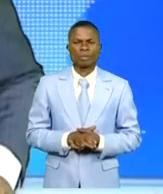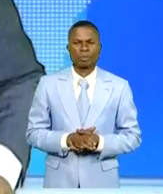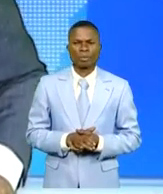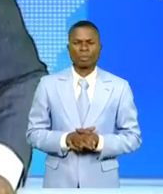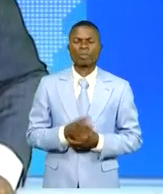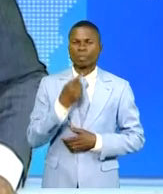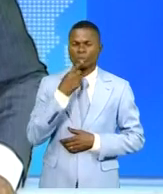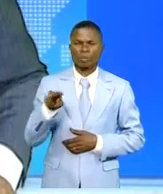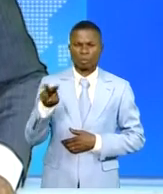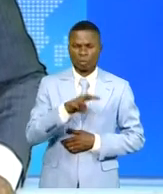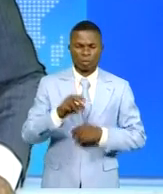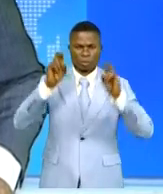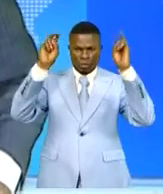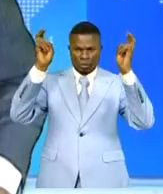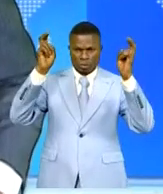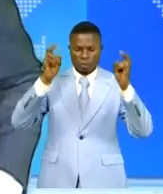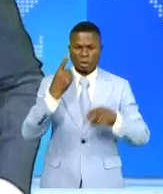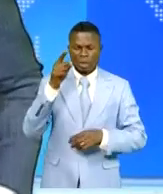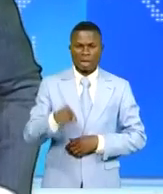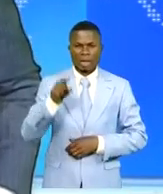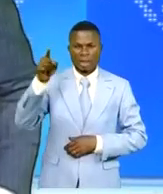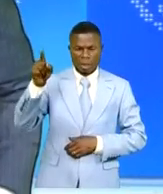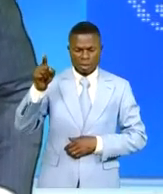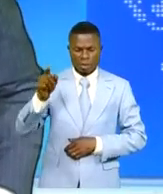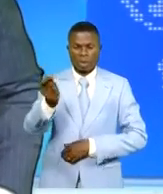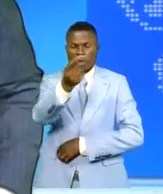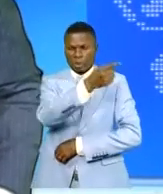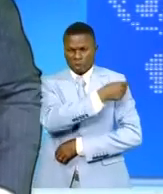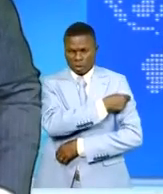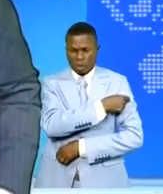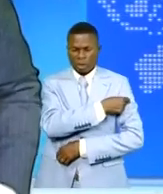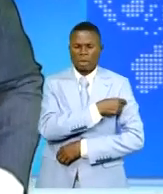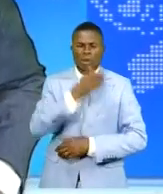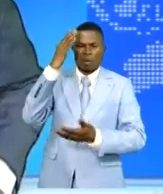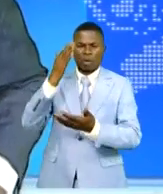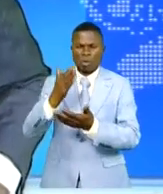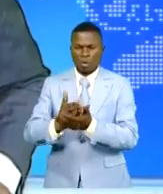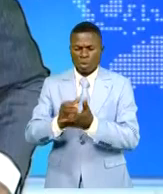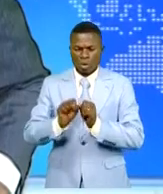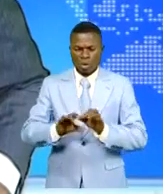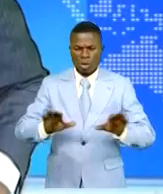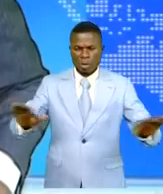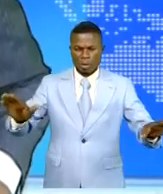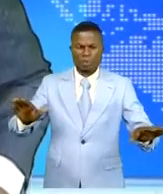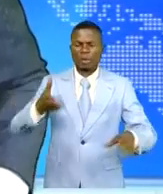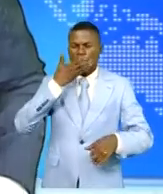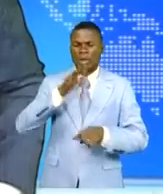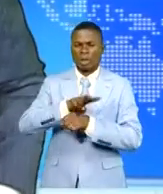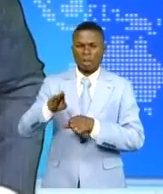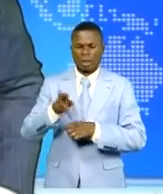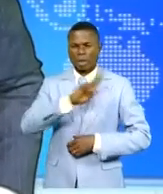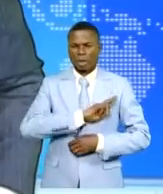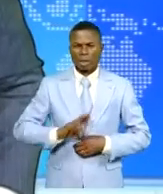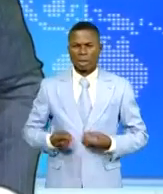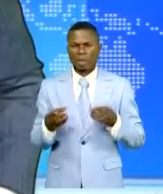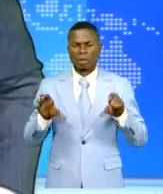Je le disais tout à l'heure dans le titre, plus d'un million et demi de doses d'AstraZeneca pour plus de 80 millions d'habitants. La République démocratique du